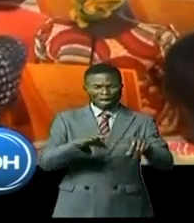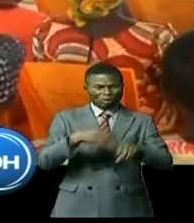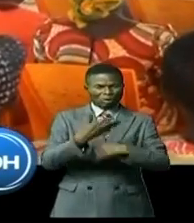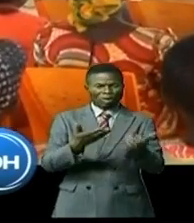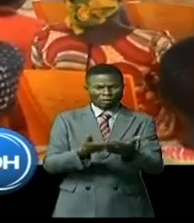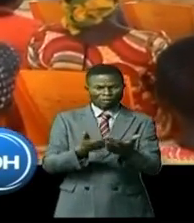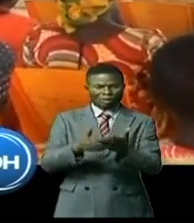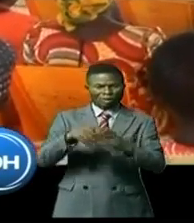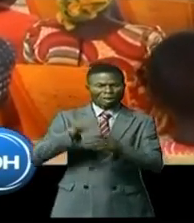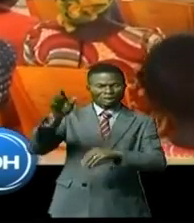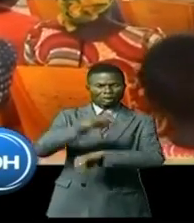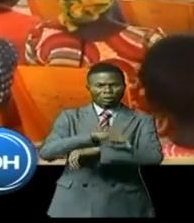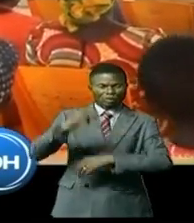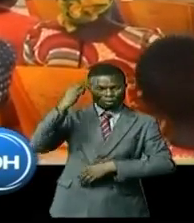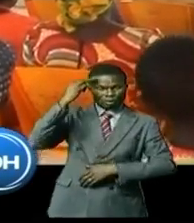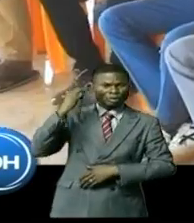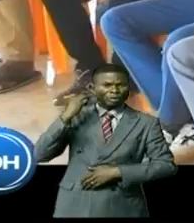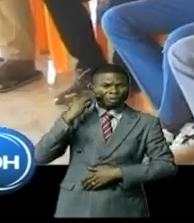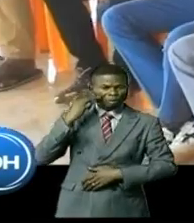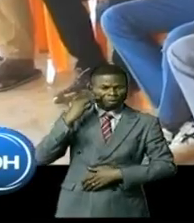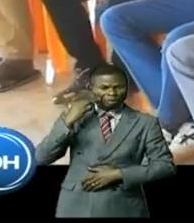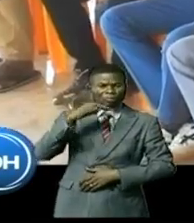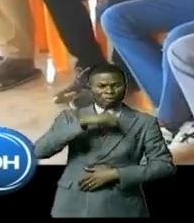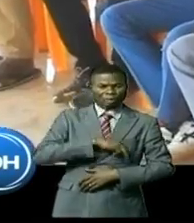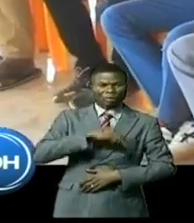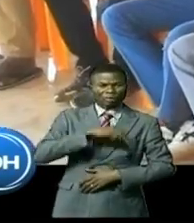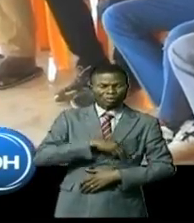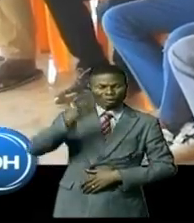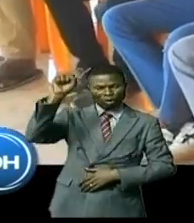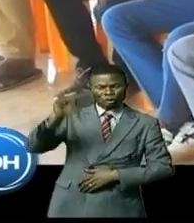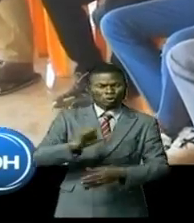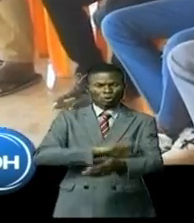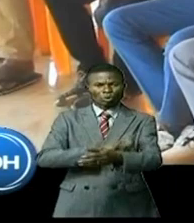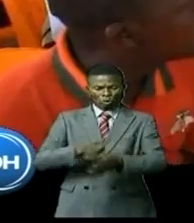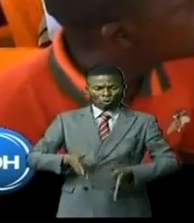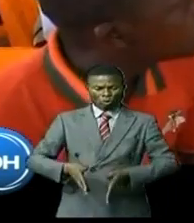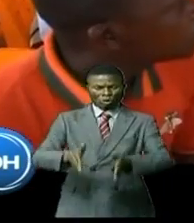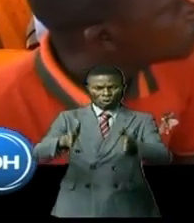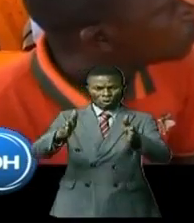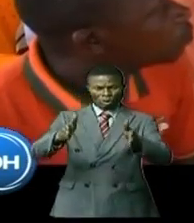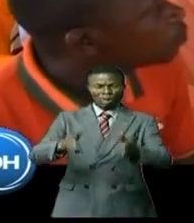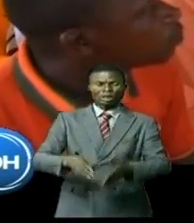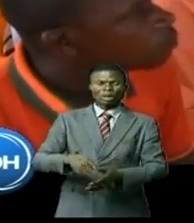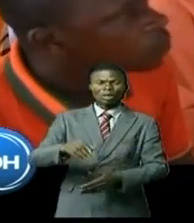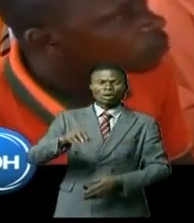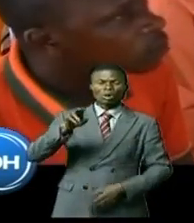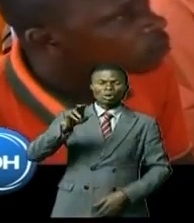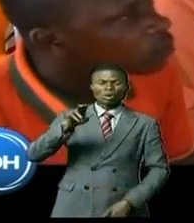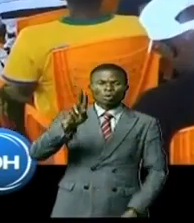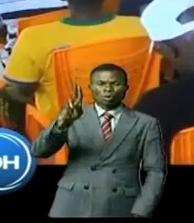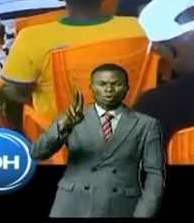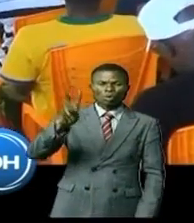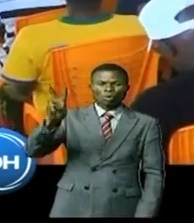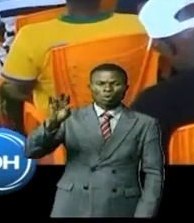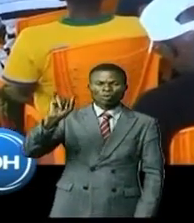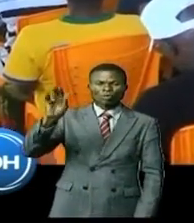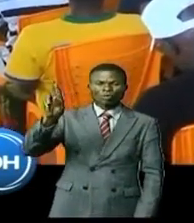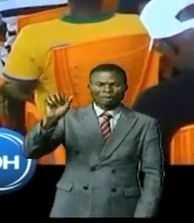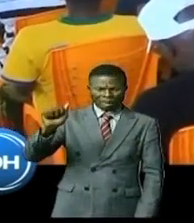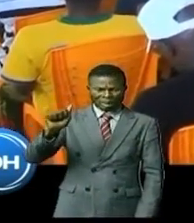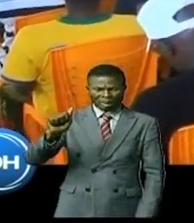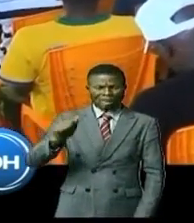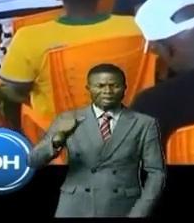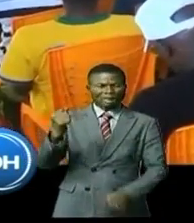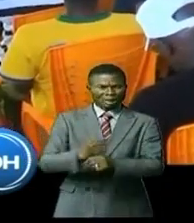son ministère. En mission dans le sud Kivu, sur la route de retour d'Uvira, le patron congolais du développement rural